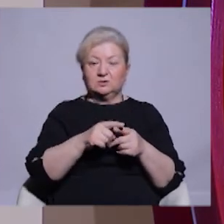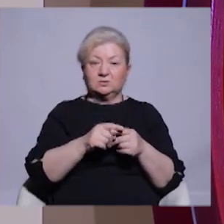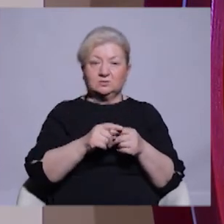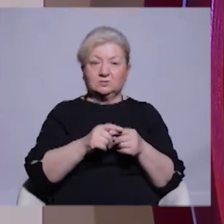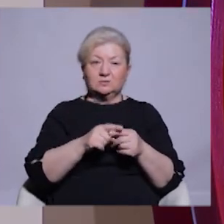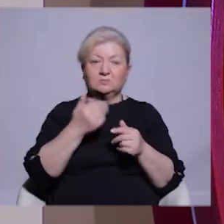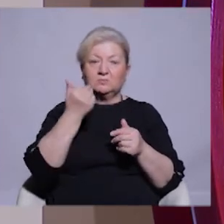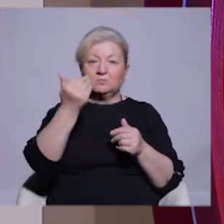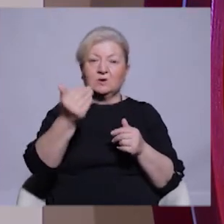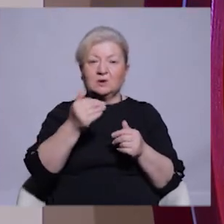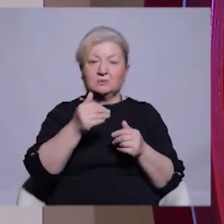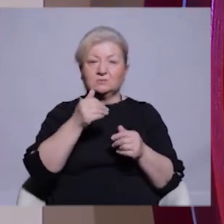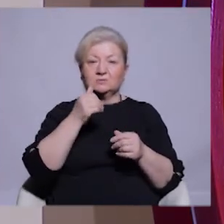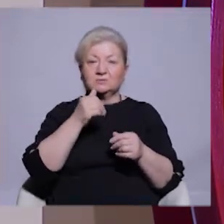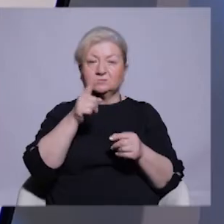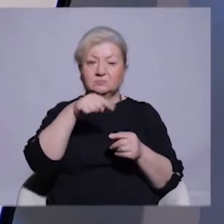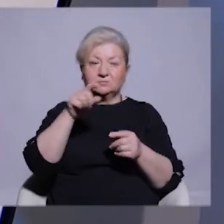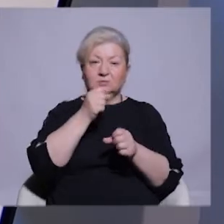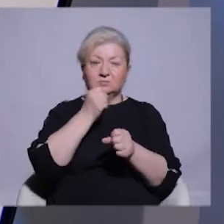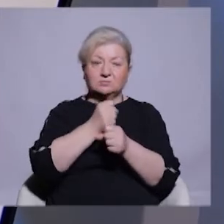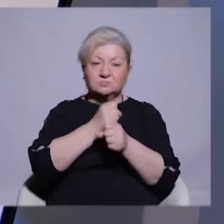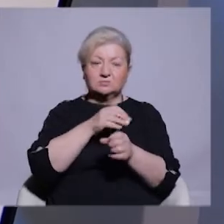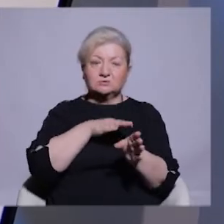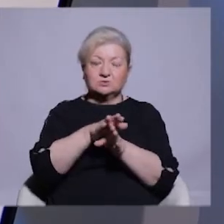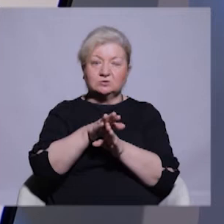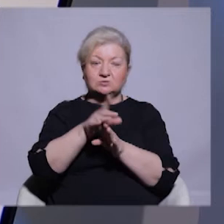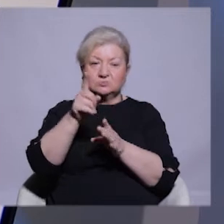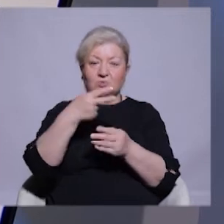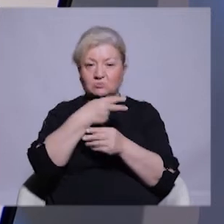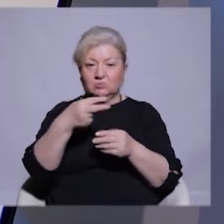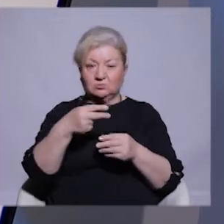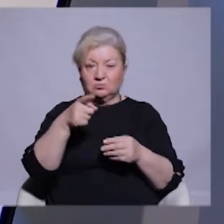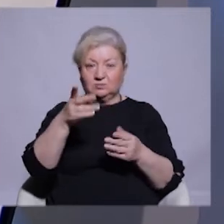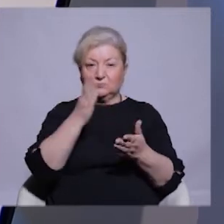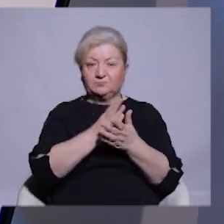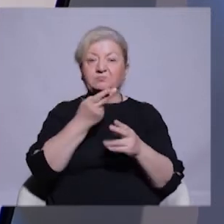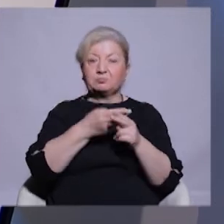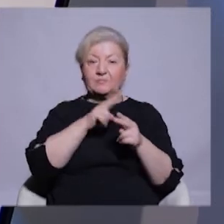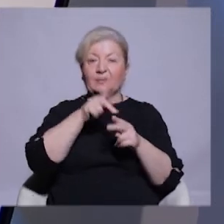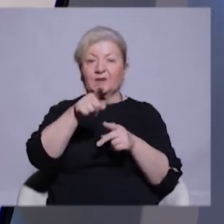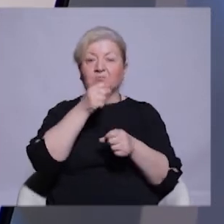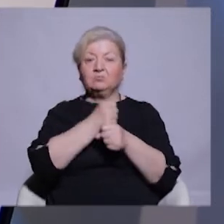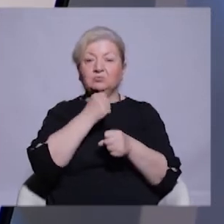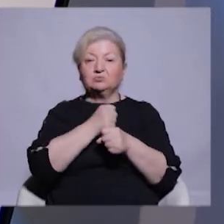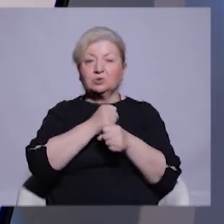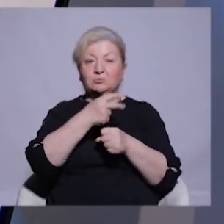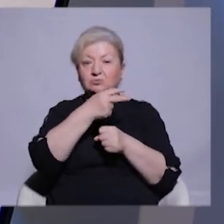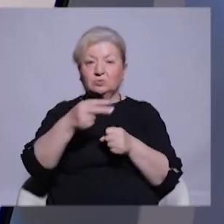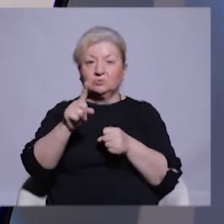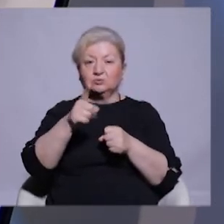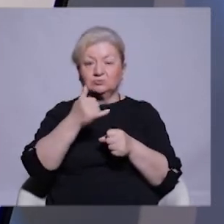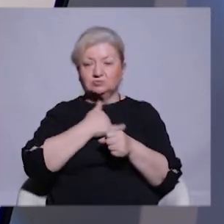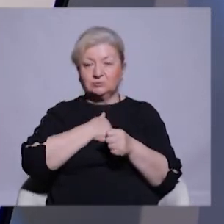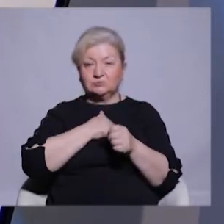მიერ შესრულებული მუშაობის ტოლი. ანუ იმ მუშაობის ტოლი, რომელიც